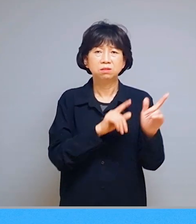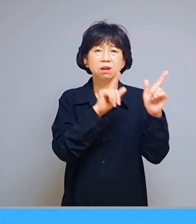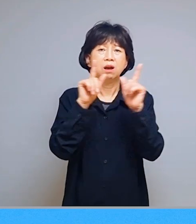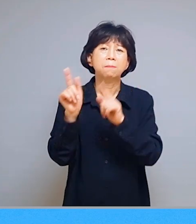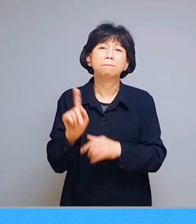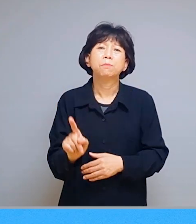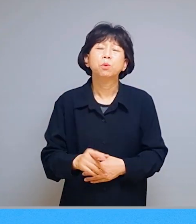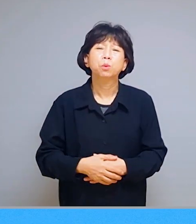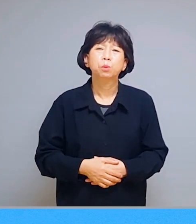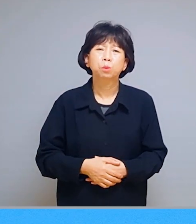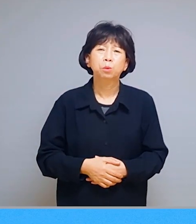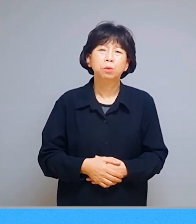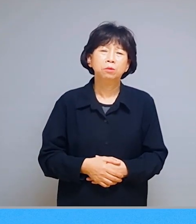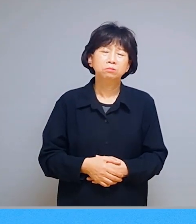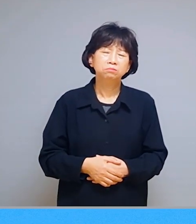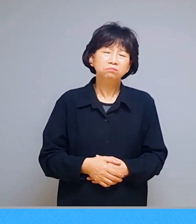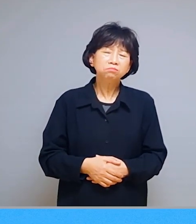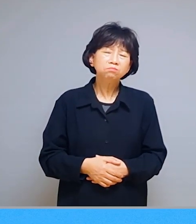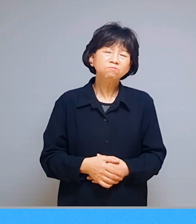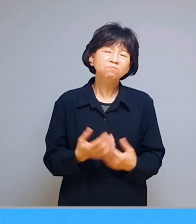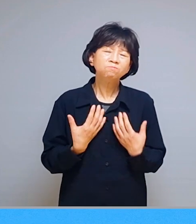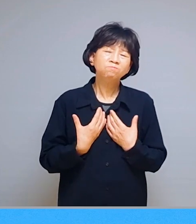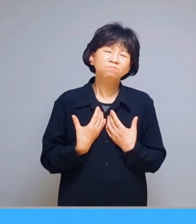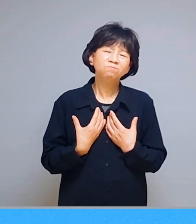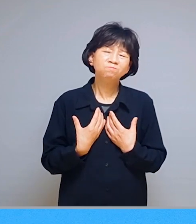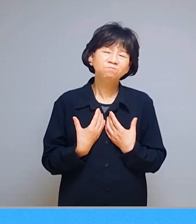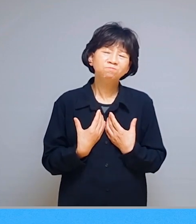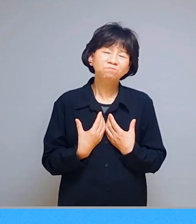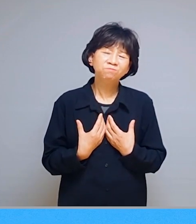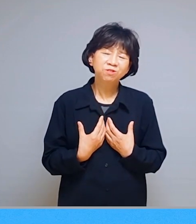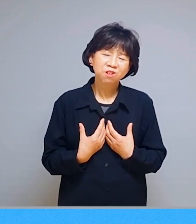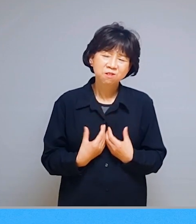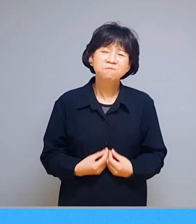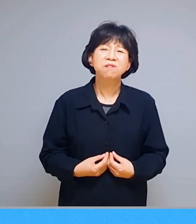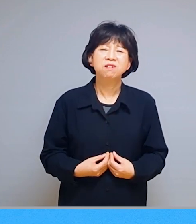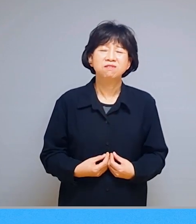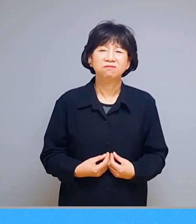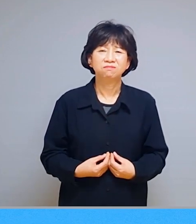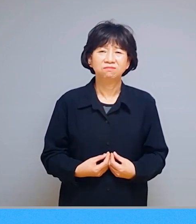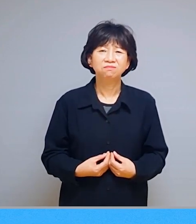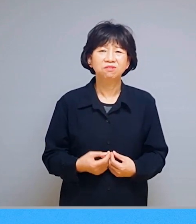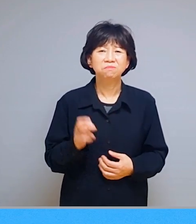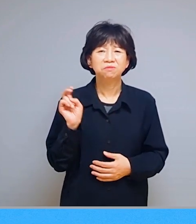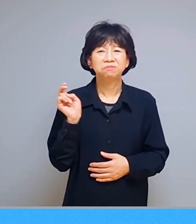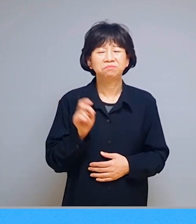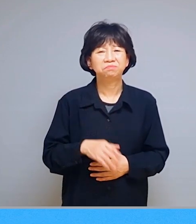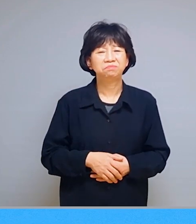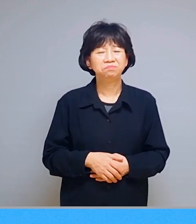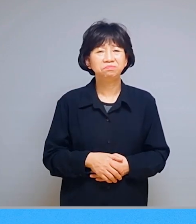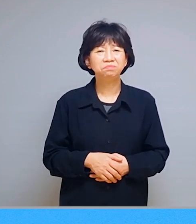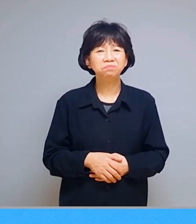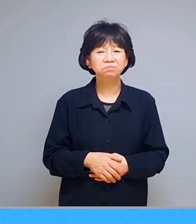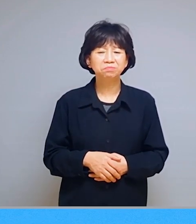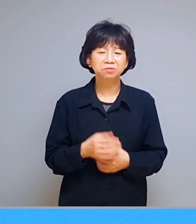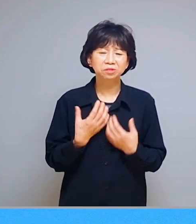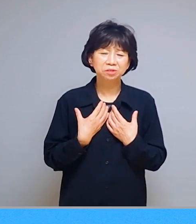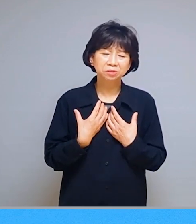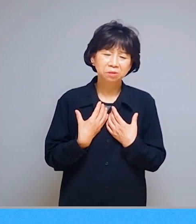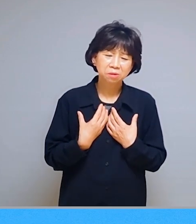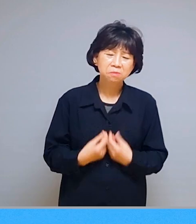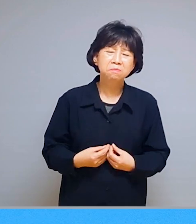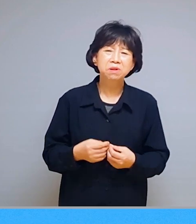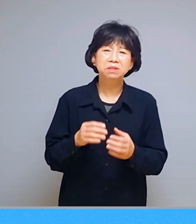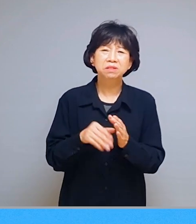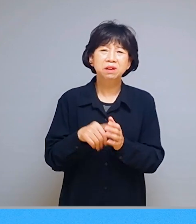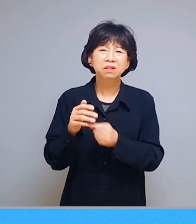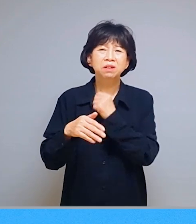삶이 다 무너집니다. 어떠세요? 그런 절망의 순간이 떠오르십니까? 반면 그 절망의 순간에